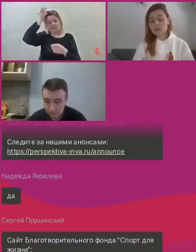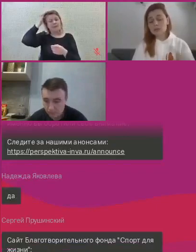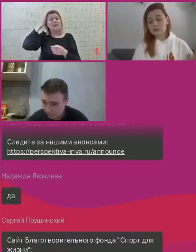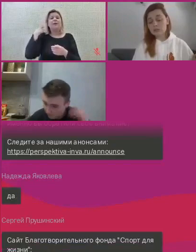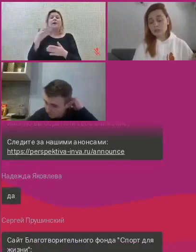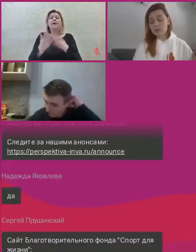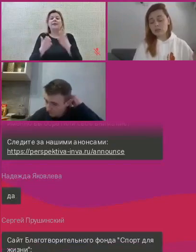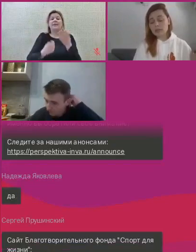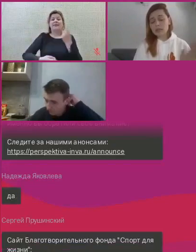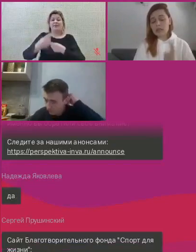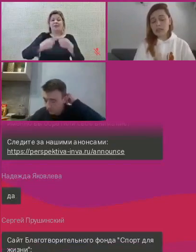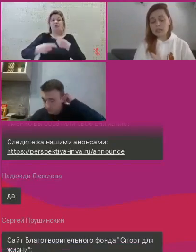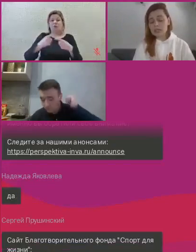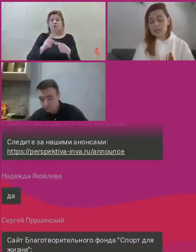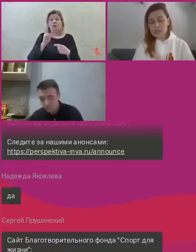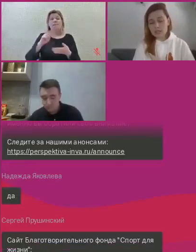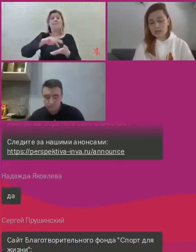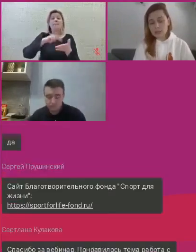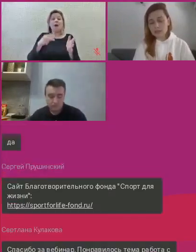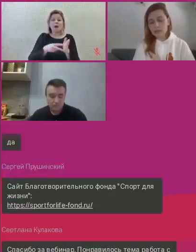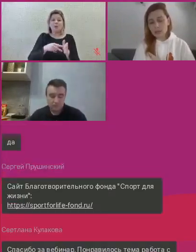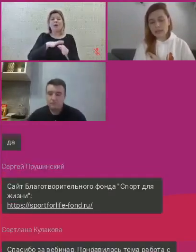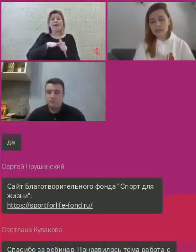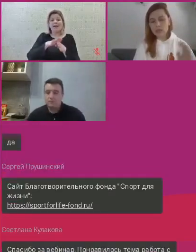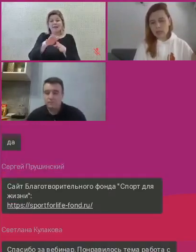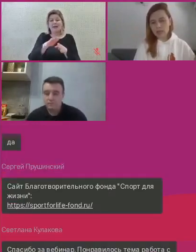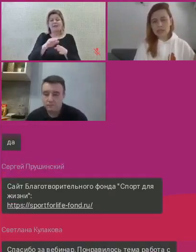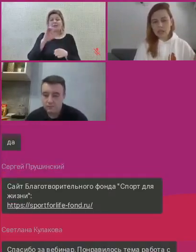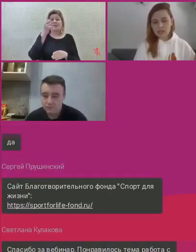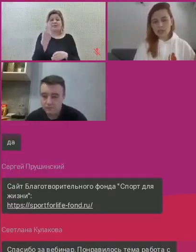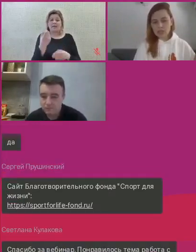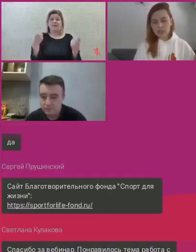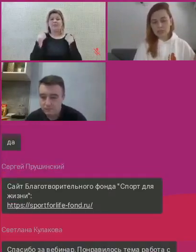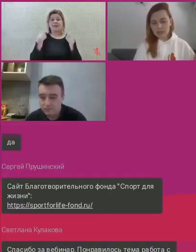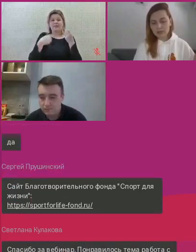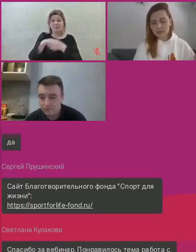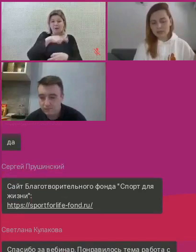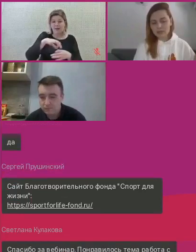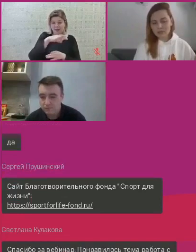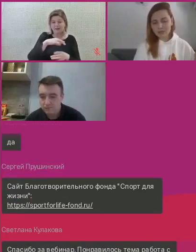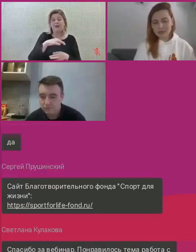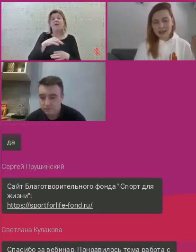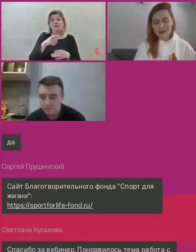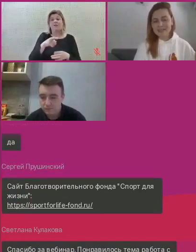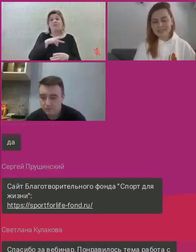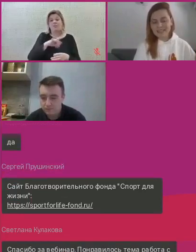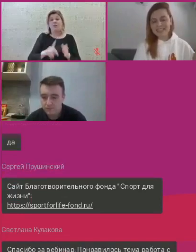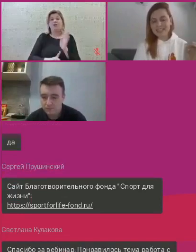плану, то есть реализации, да, социального спортивного проекта, то как раз начинаем первую